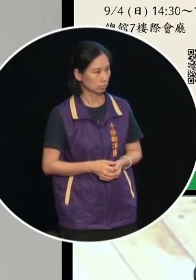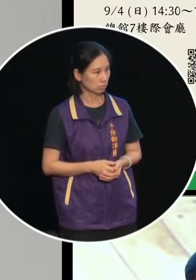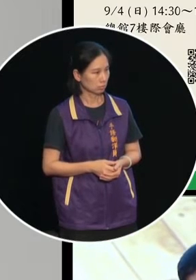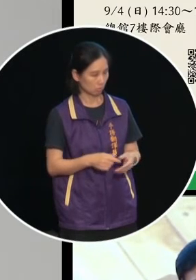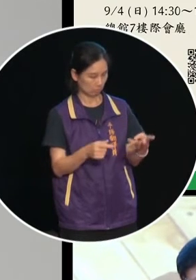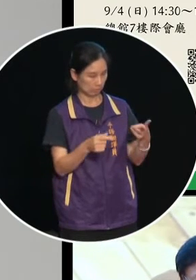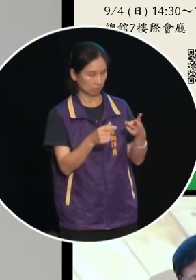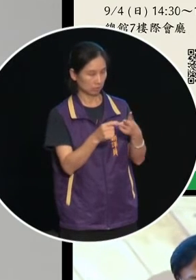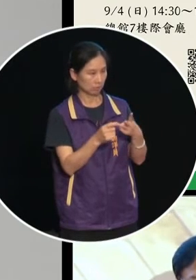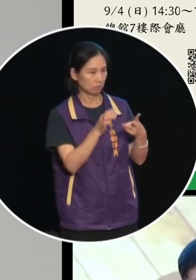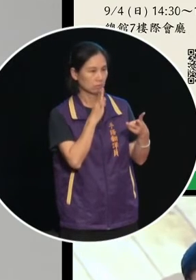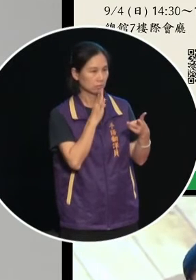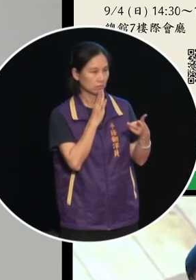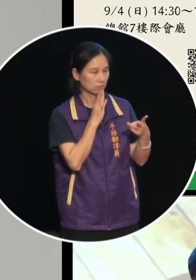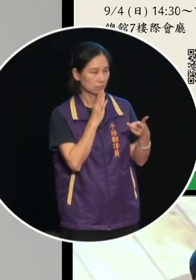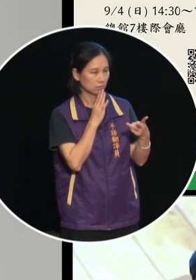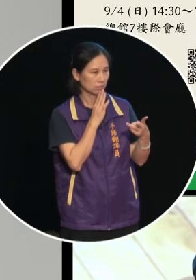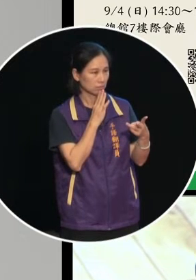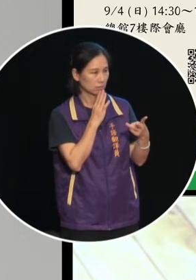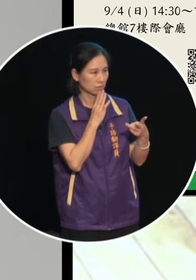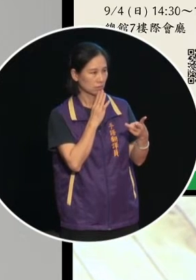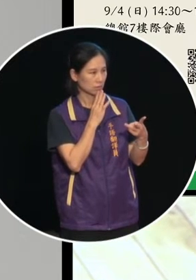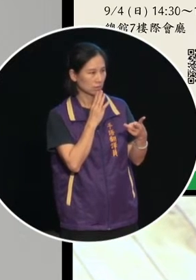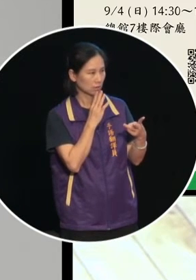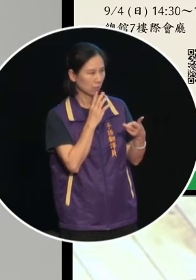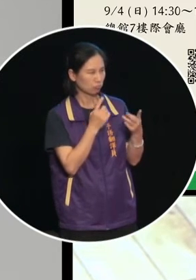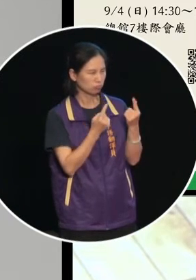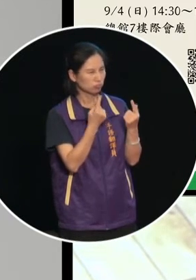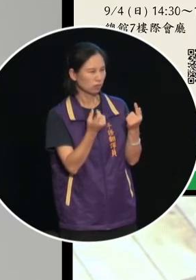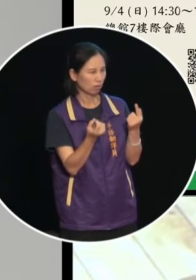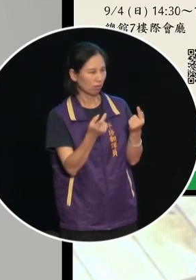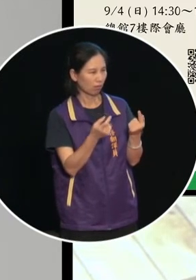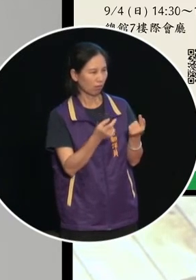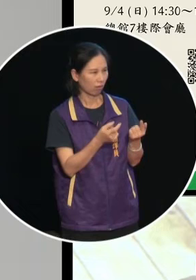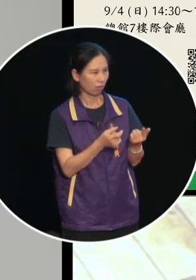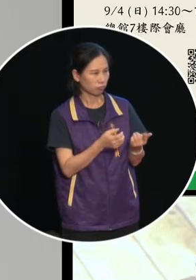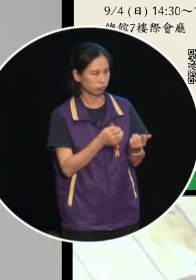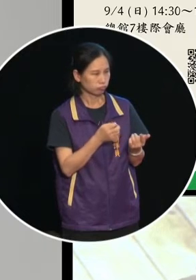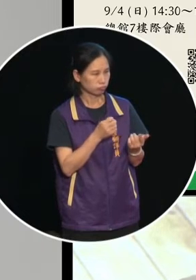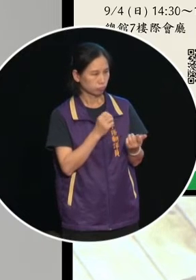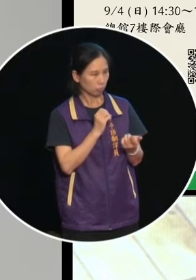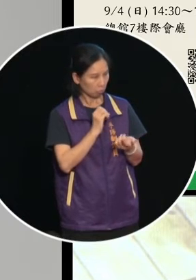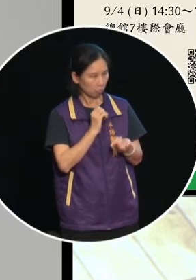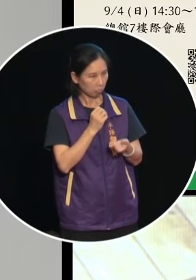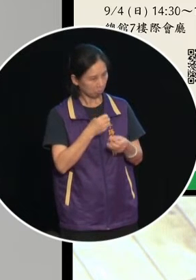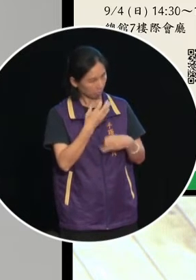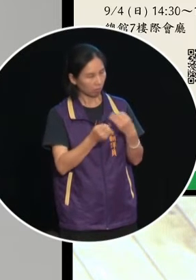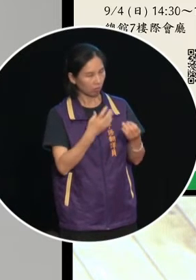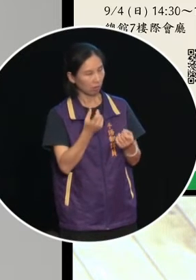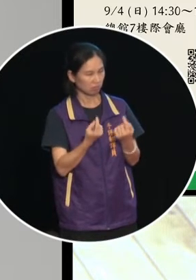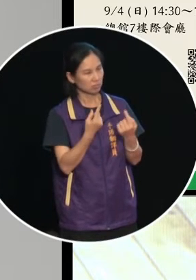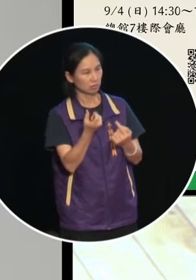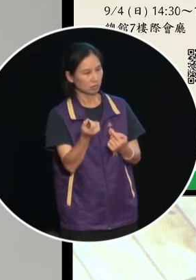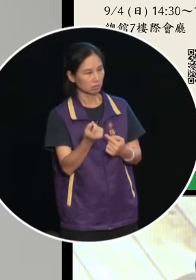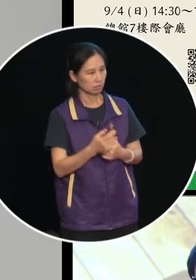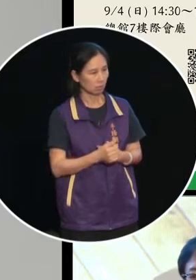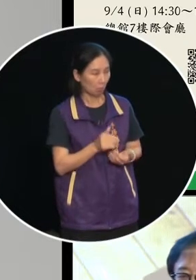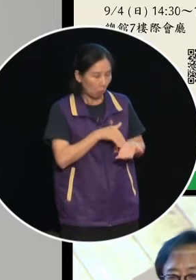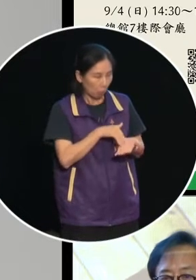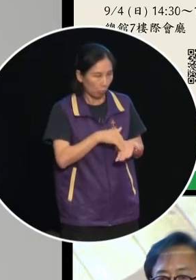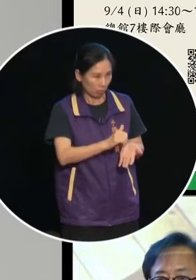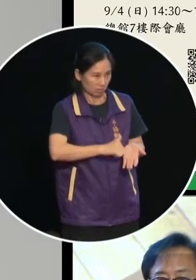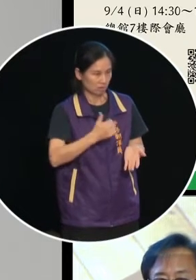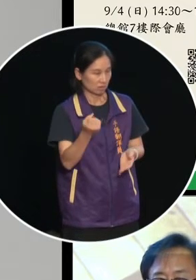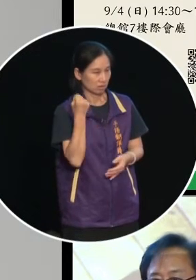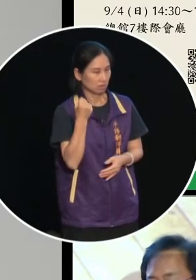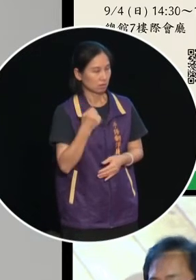那第三个盾牌是比较被小被比较提到的被比较小的被提到的比较小的是软实力的盾牌。我觉得这